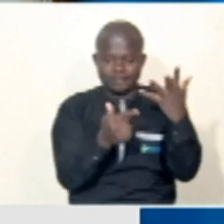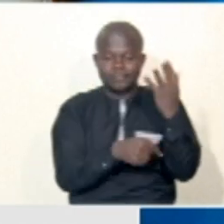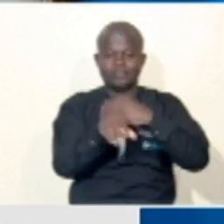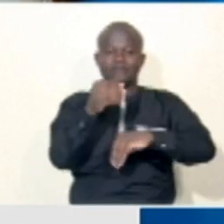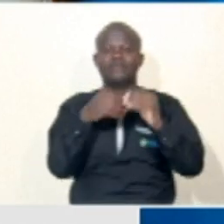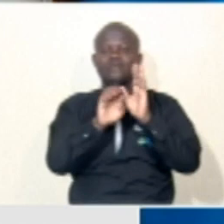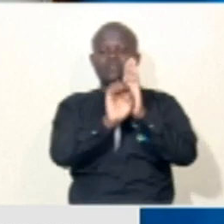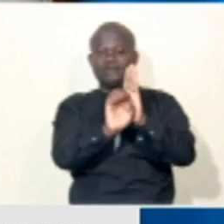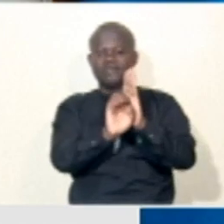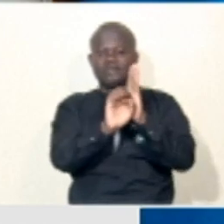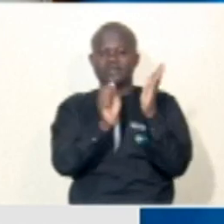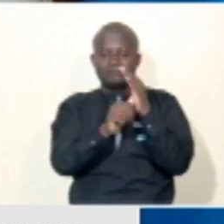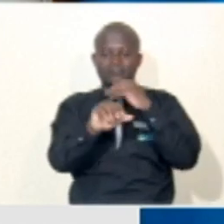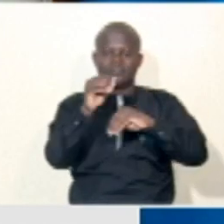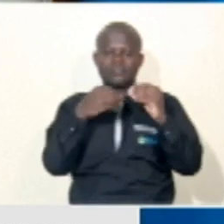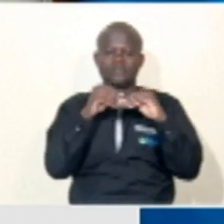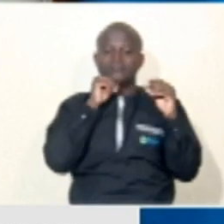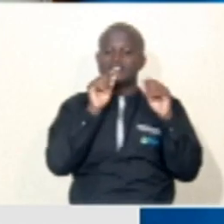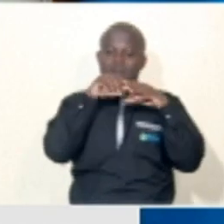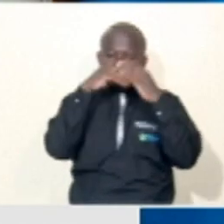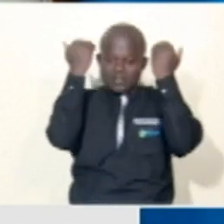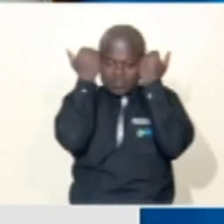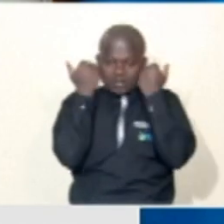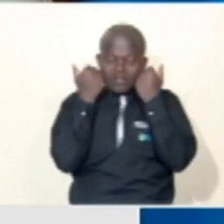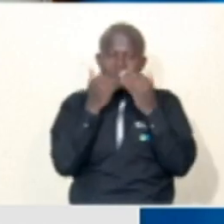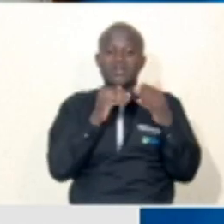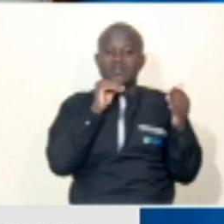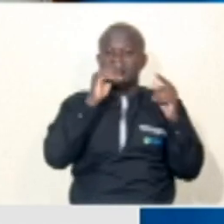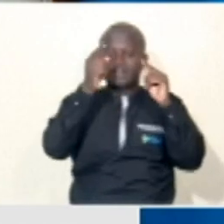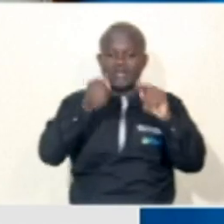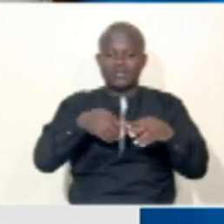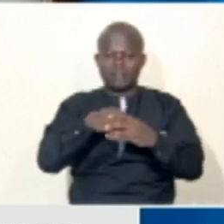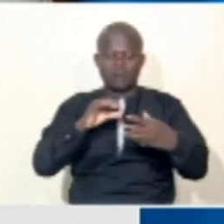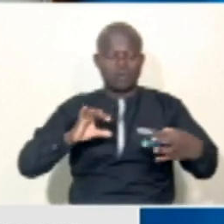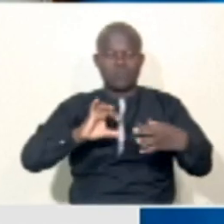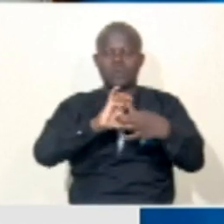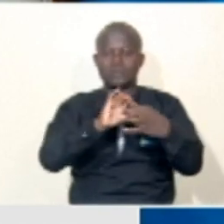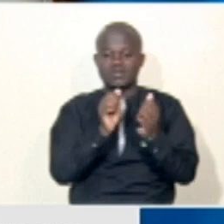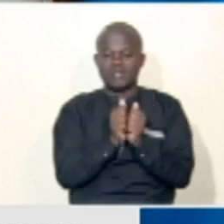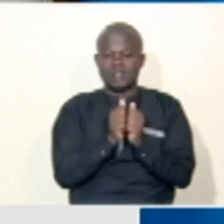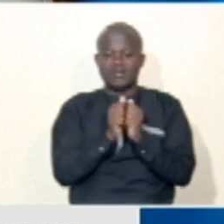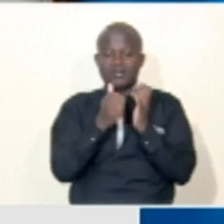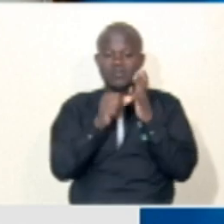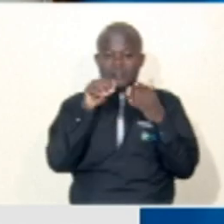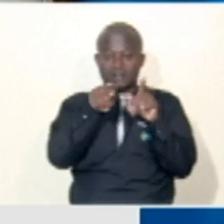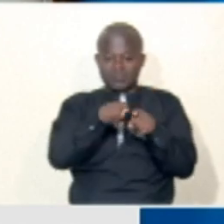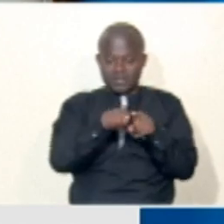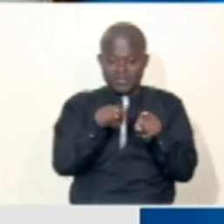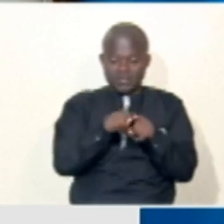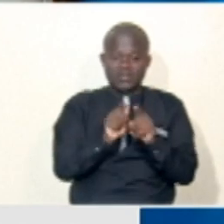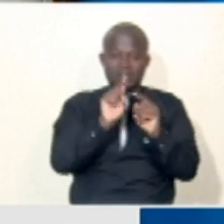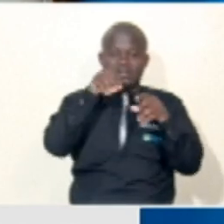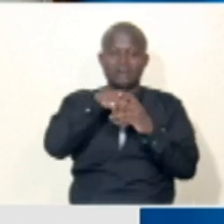tuvuge. Ibibazo by'ubucuruzi ntibikaze mu nkiko bitabanje kujya mu buhuza. Ibibazo ibi n'ibi ntibijye